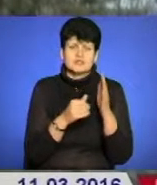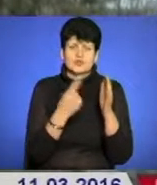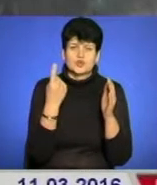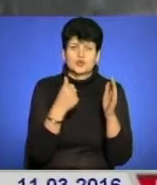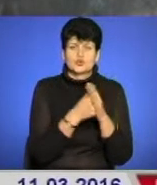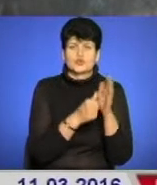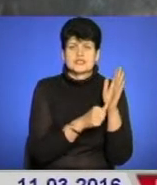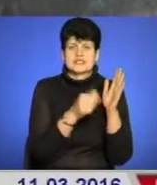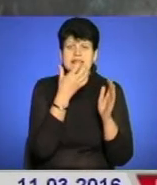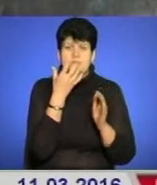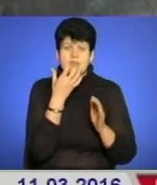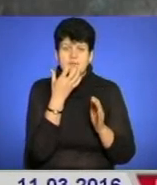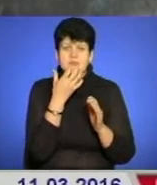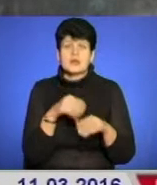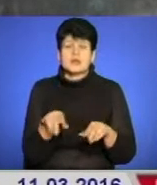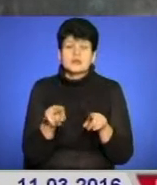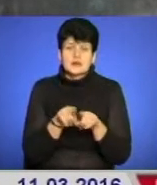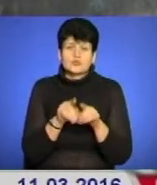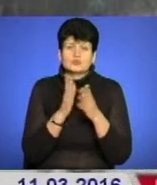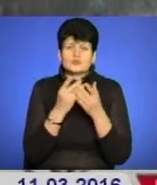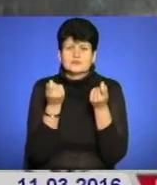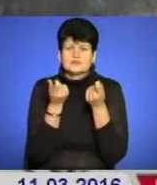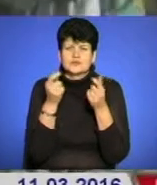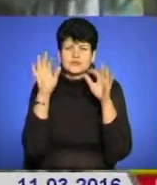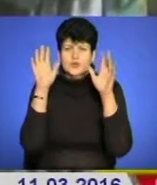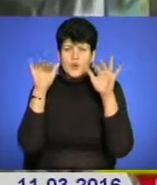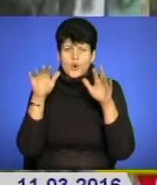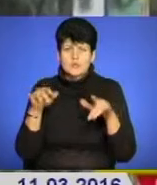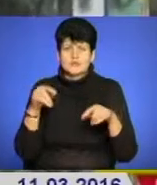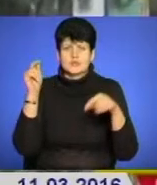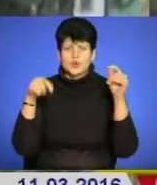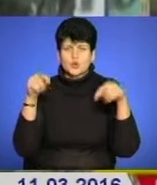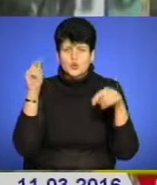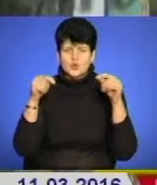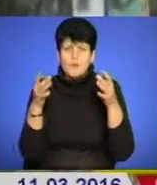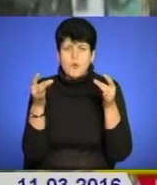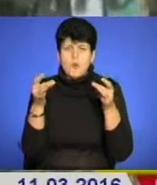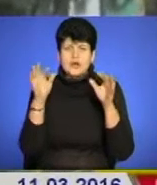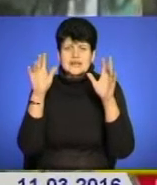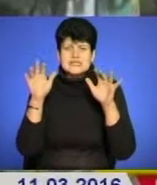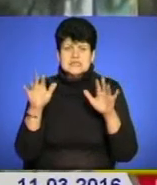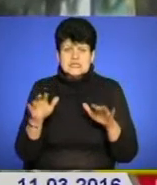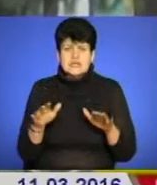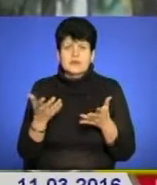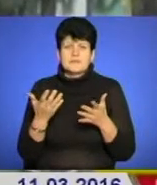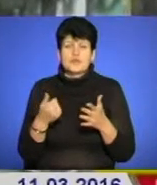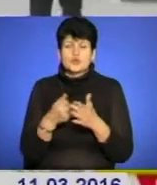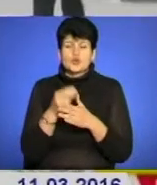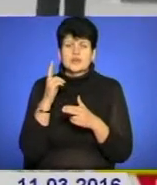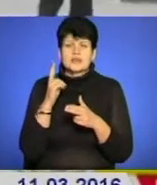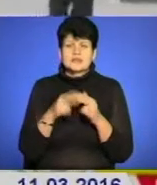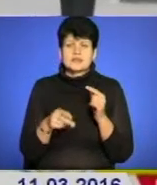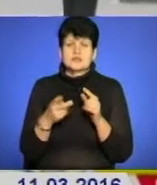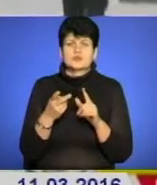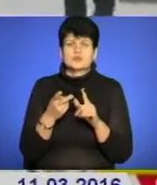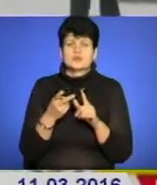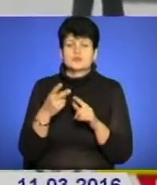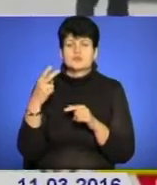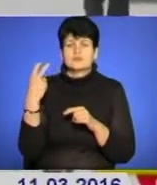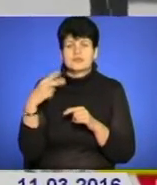градусів тепла. Спостерігатимуться також невеликі опади у вигляді дощу або мокрого снігу. До кінця другої декади місяця температура